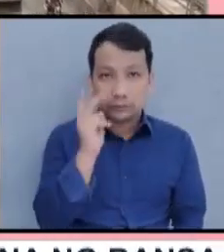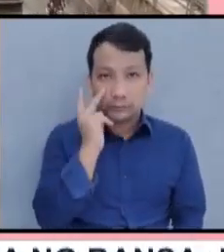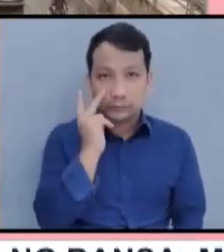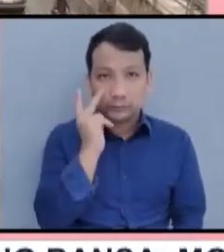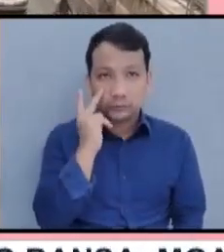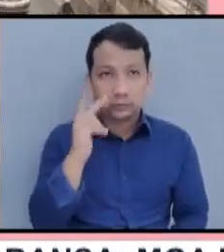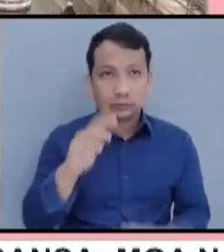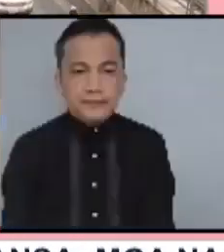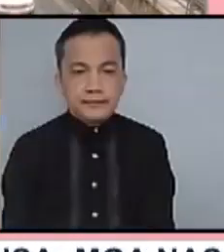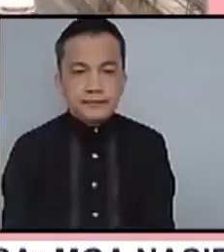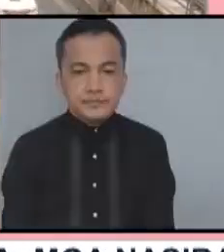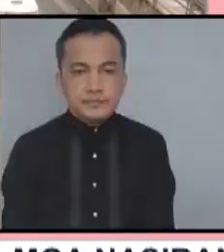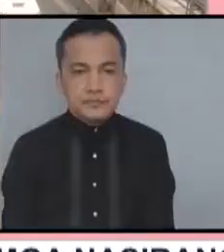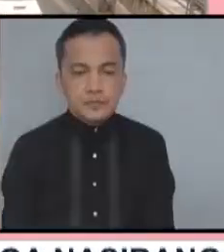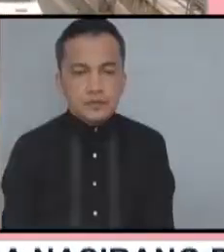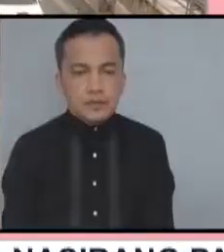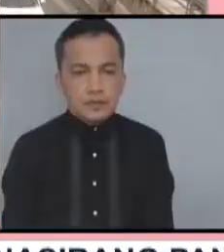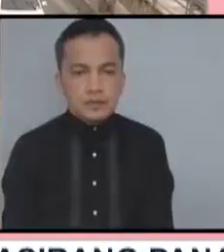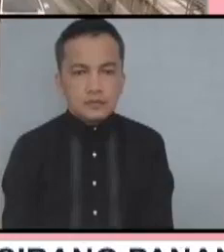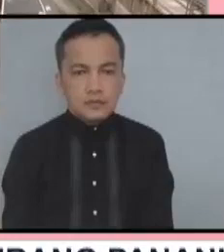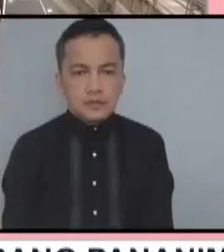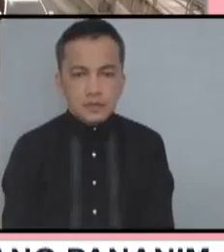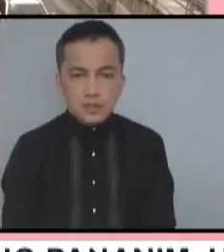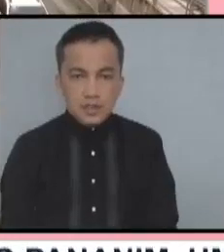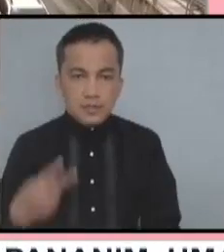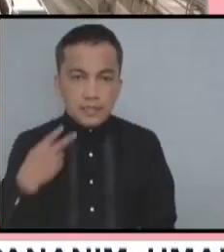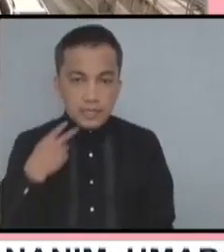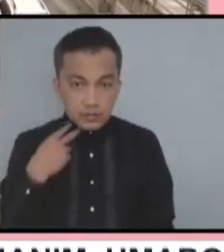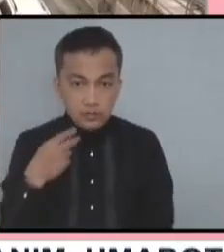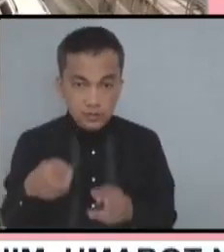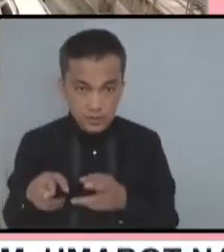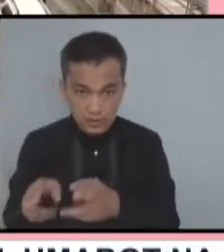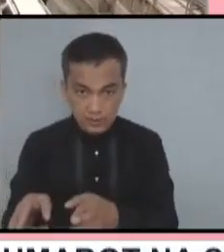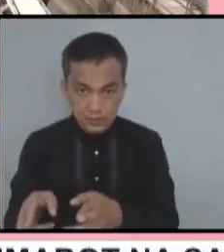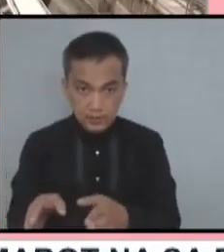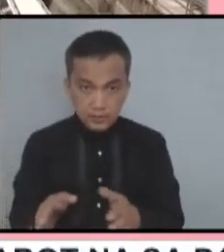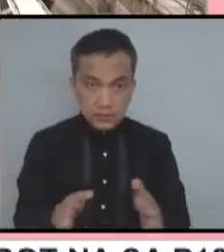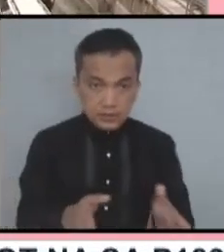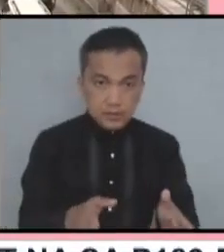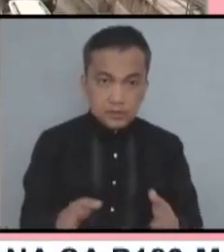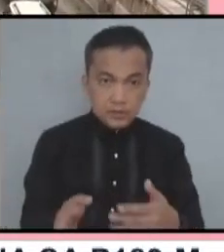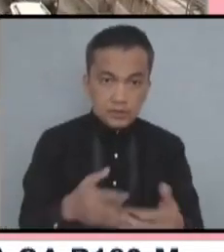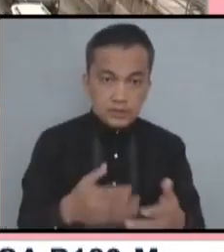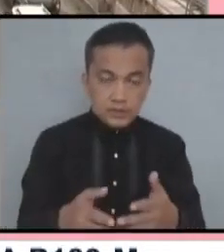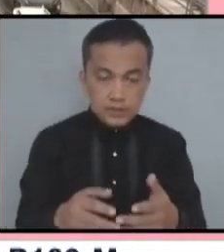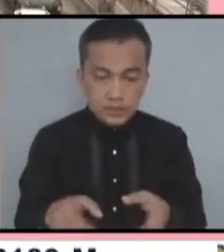ng tubig sa Bacolod ang mga baradong ilog at creek at maging ang drainage systems.